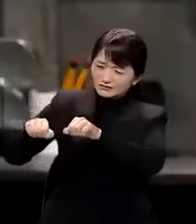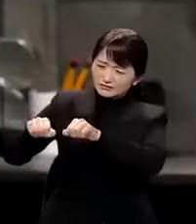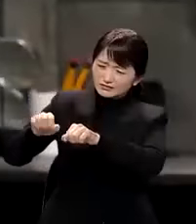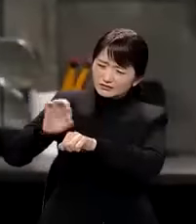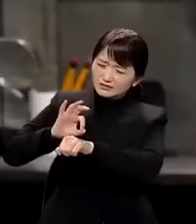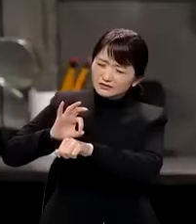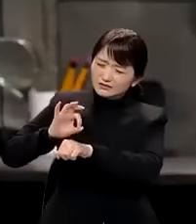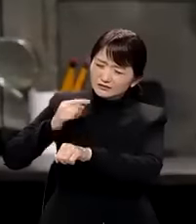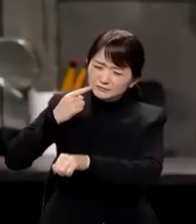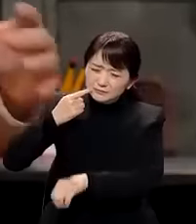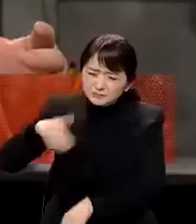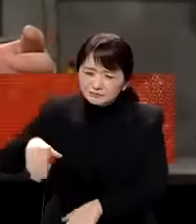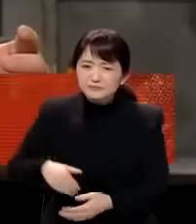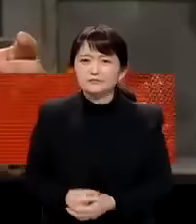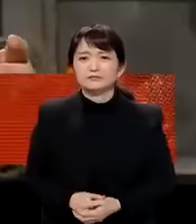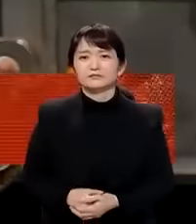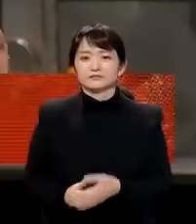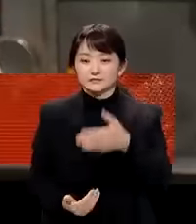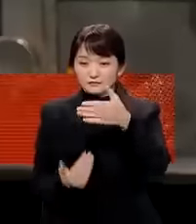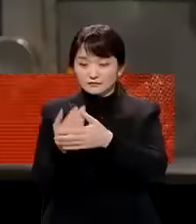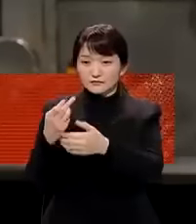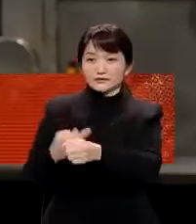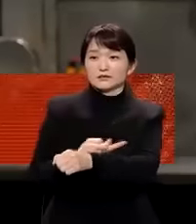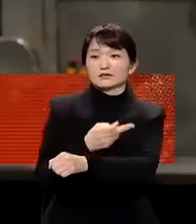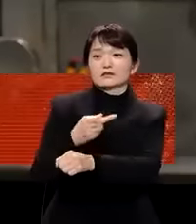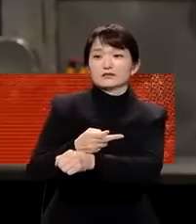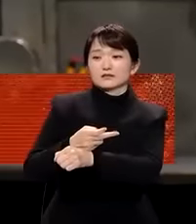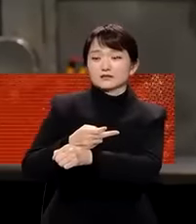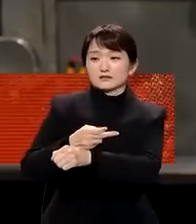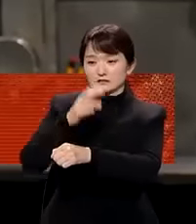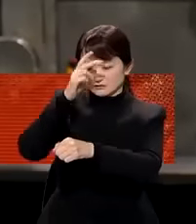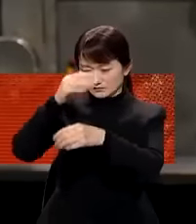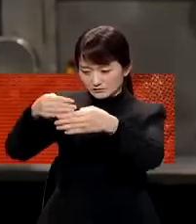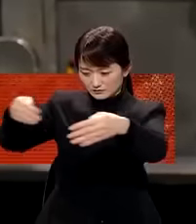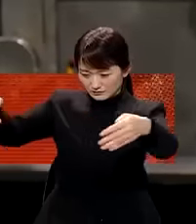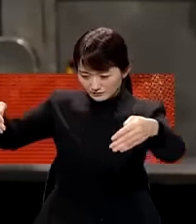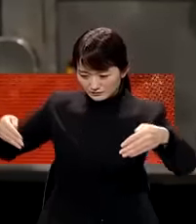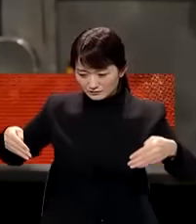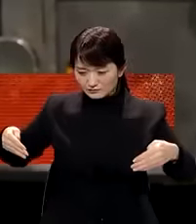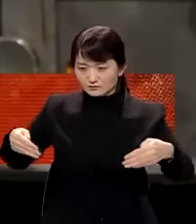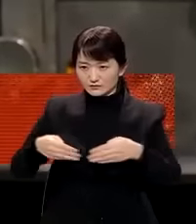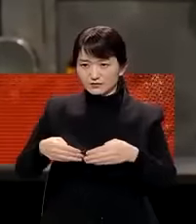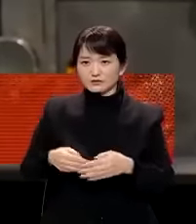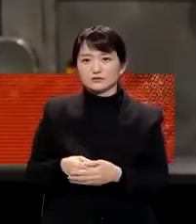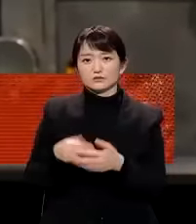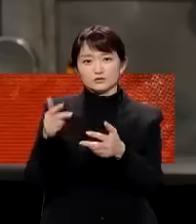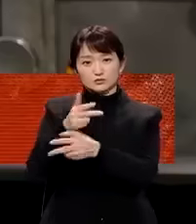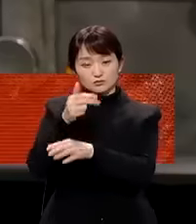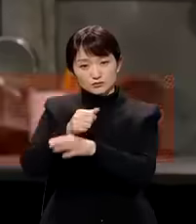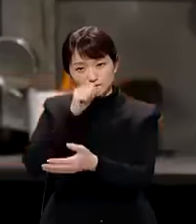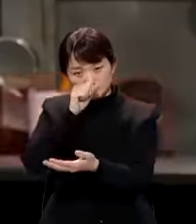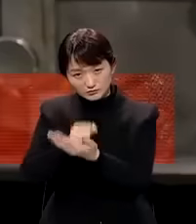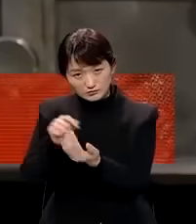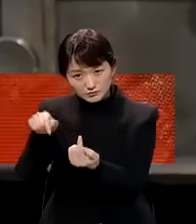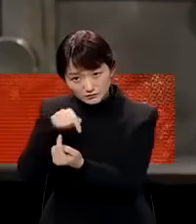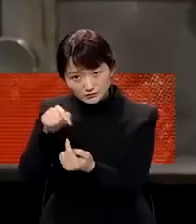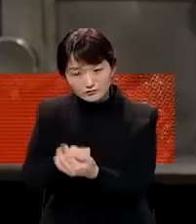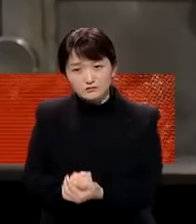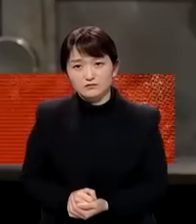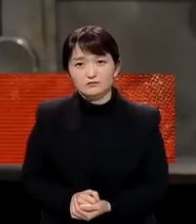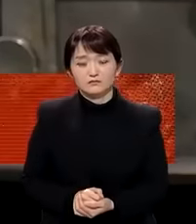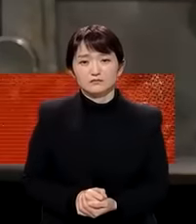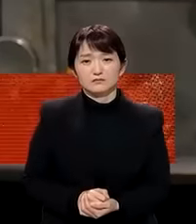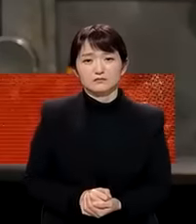12시간 만에 폴리스라인 쳐 놓고 영업을 제기를 주말 정상 영업을 했다라고 하고요이 쇼핑몰 측 연락도 안